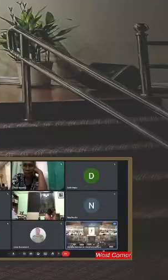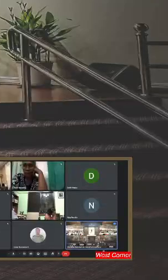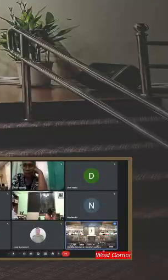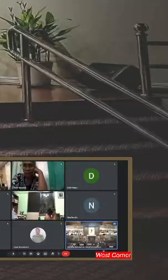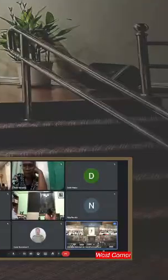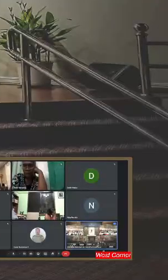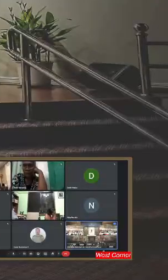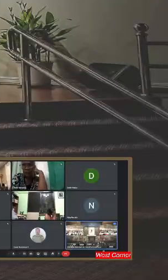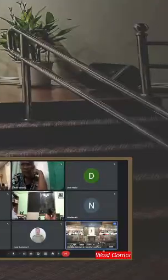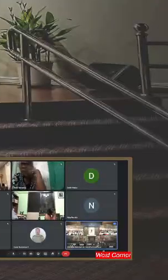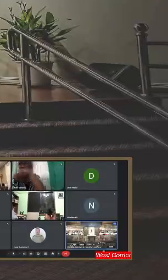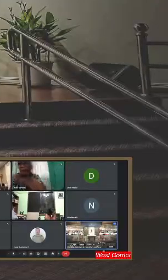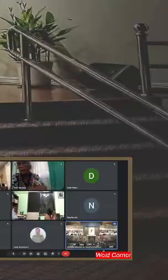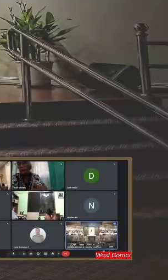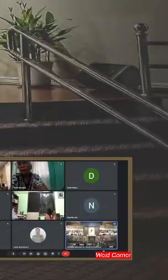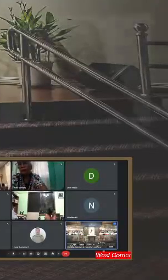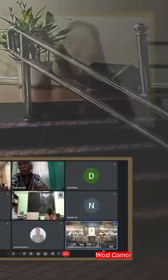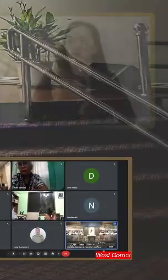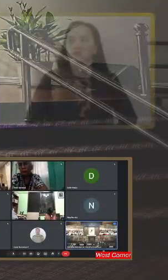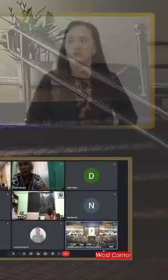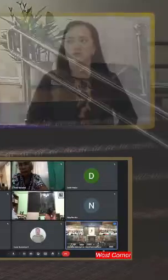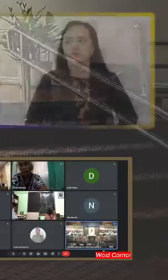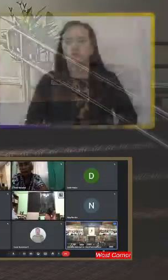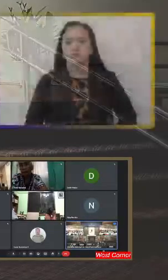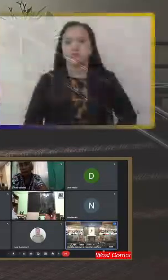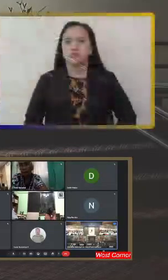if we allow you to control us.